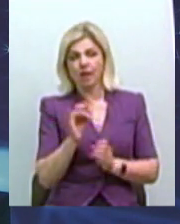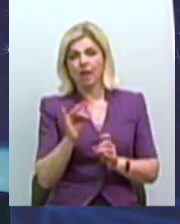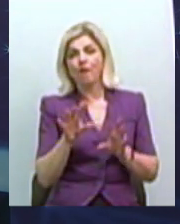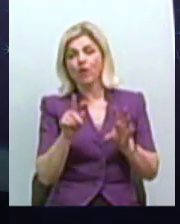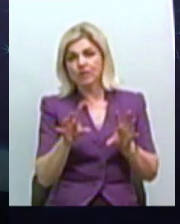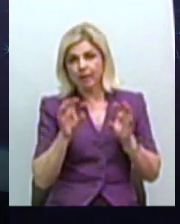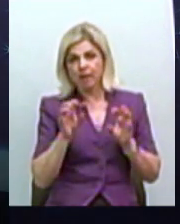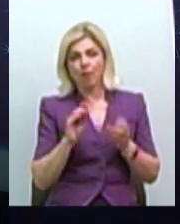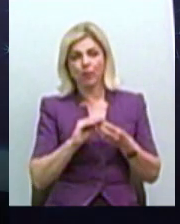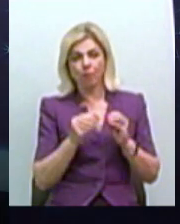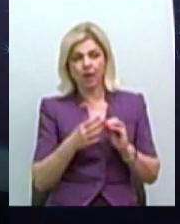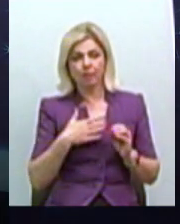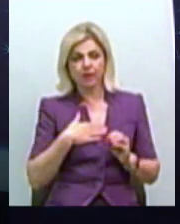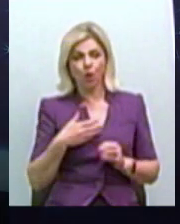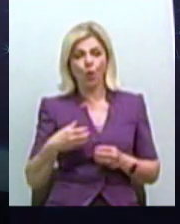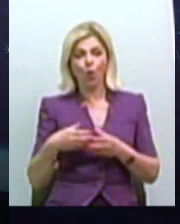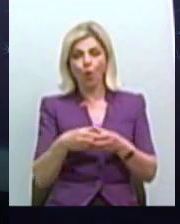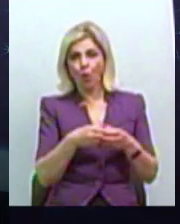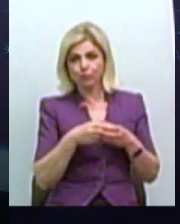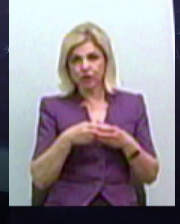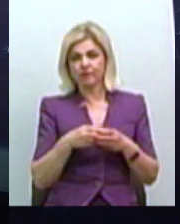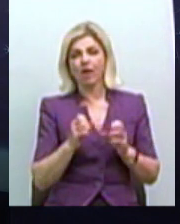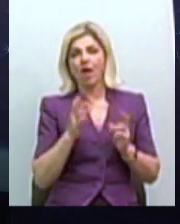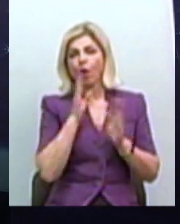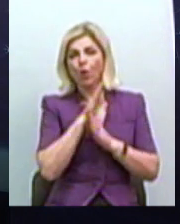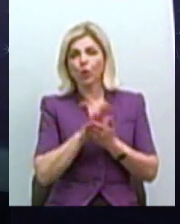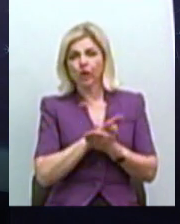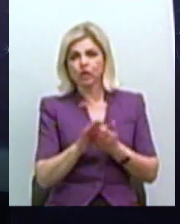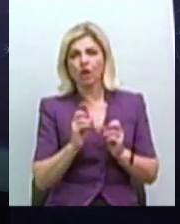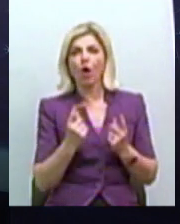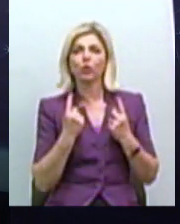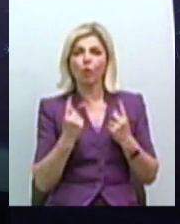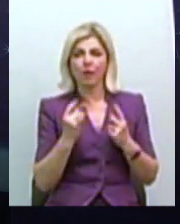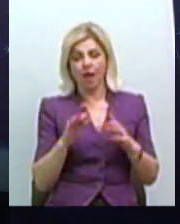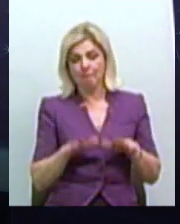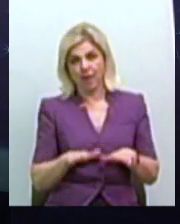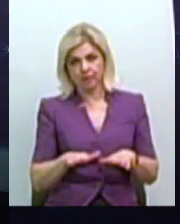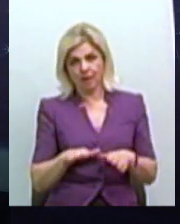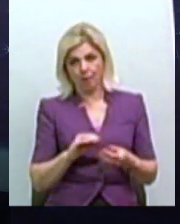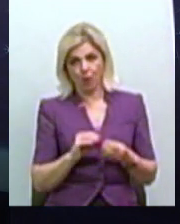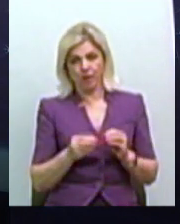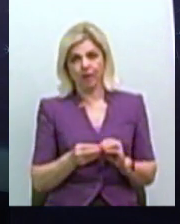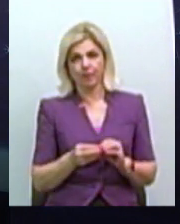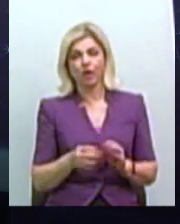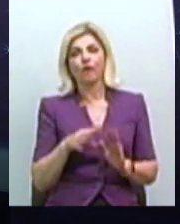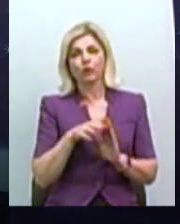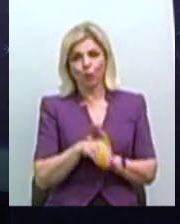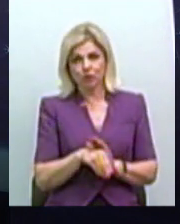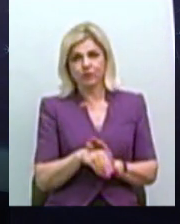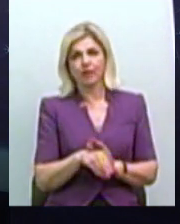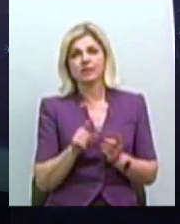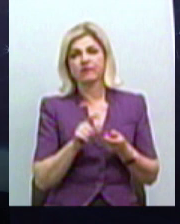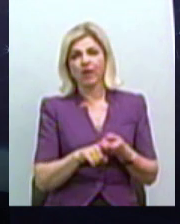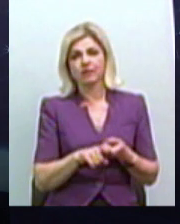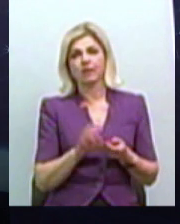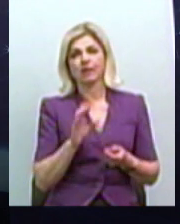нашего общества, проблемы экологические, как глобальные, так и местные проблемы, в том числе связанные